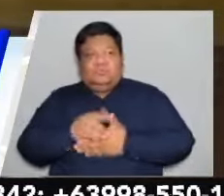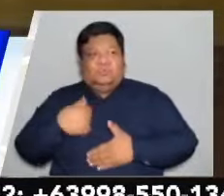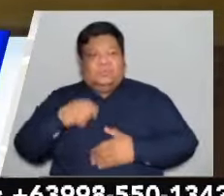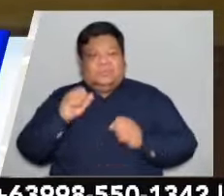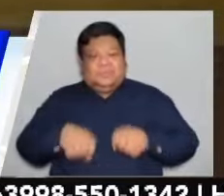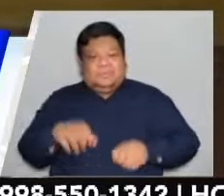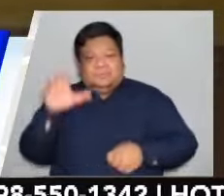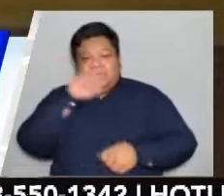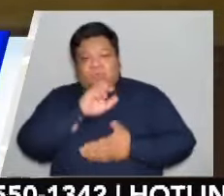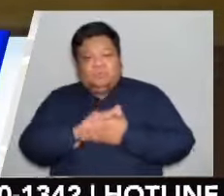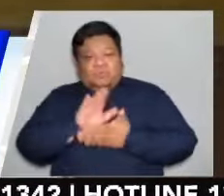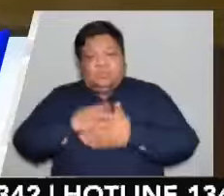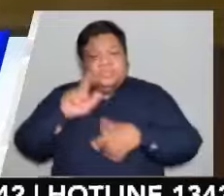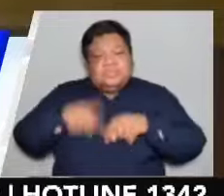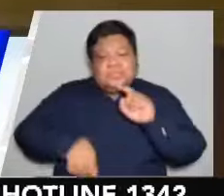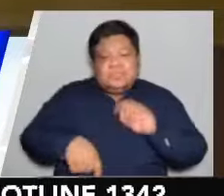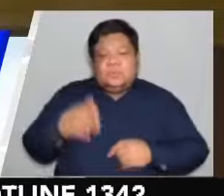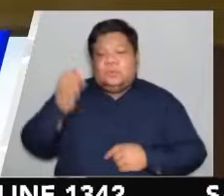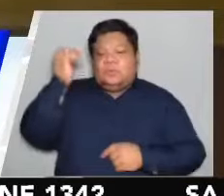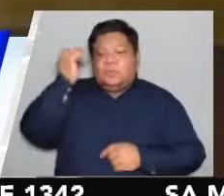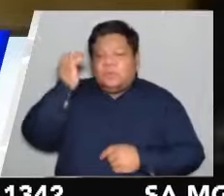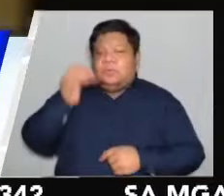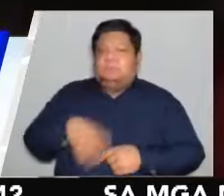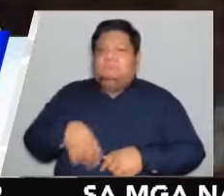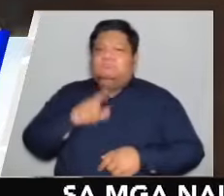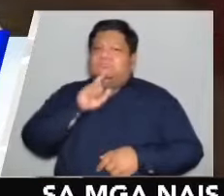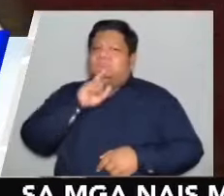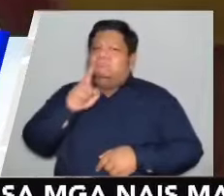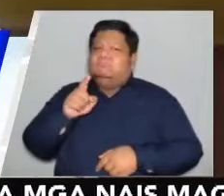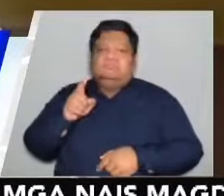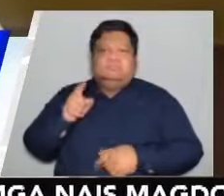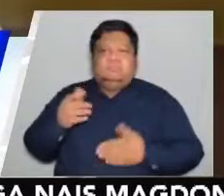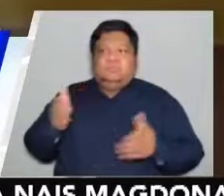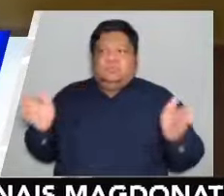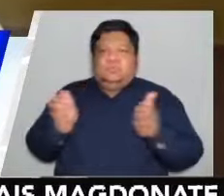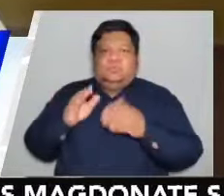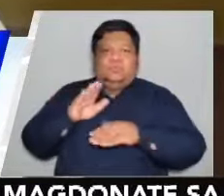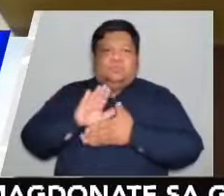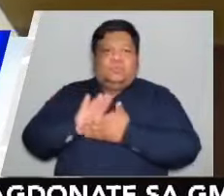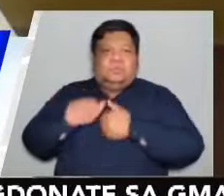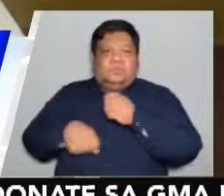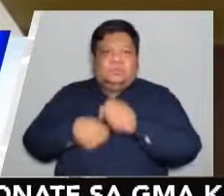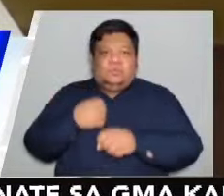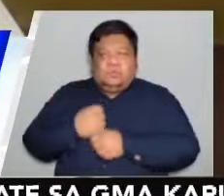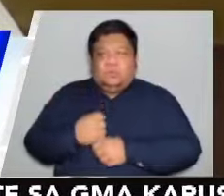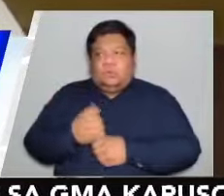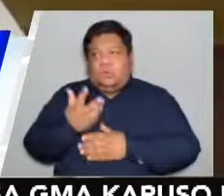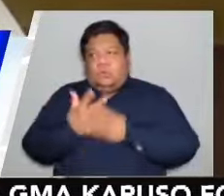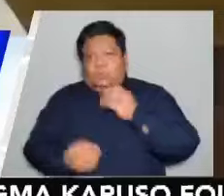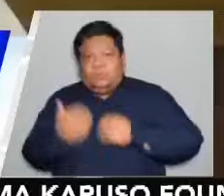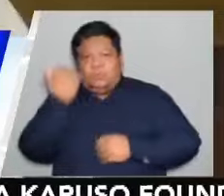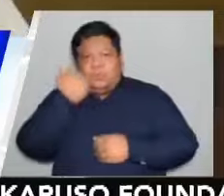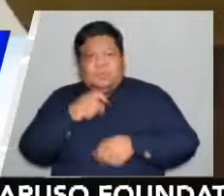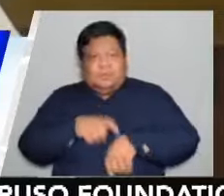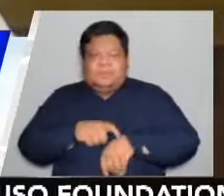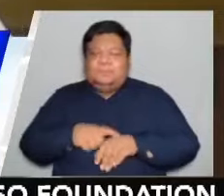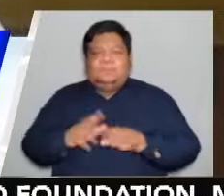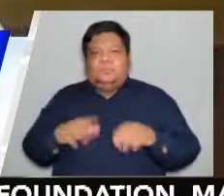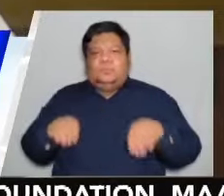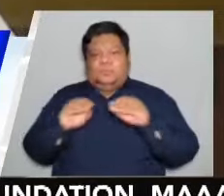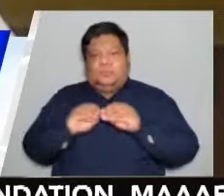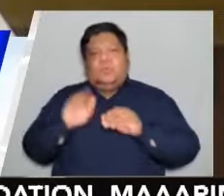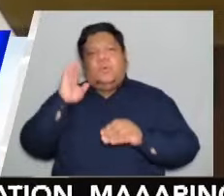na nga Iyung school year tapos kung mawawalan pa ng araw yyung mga bata talagang malaking kawalan sa kanila so they will have Saturday classes and